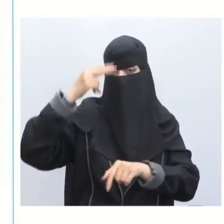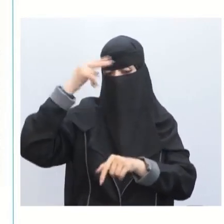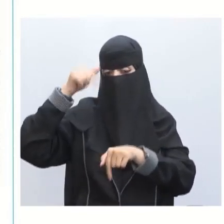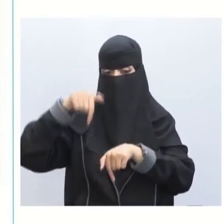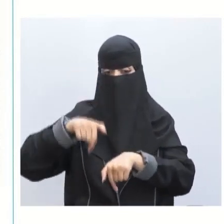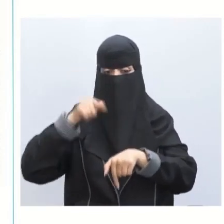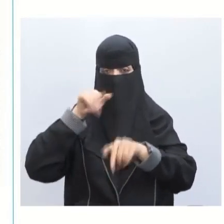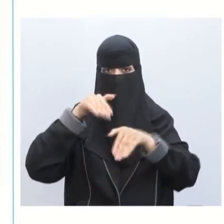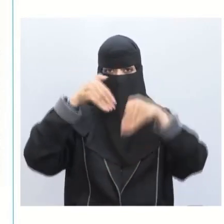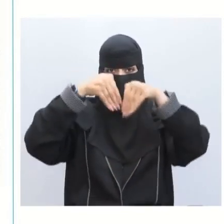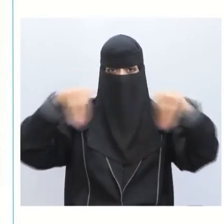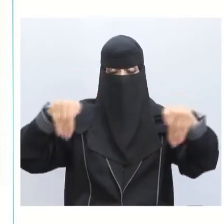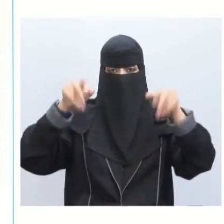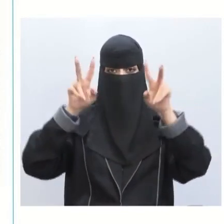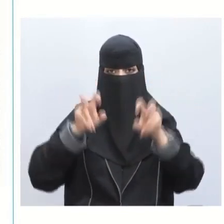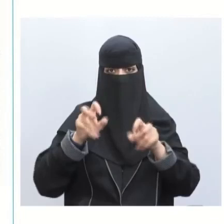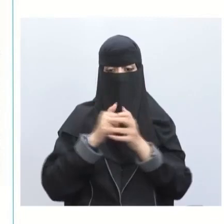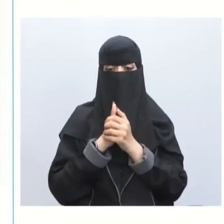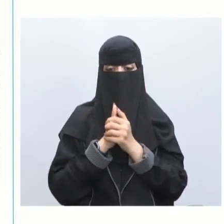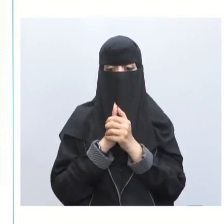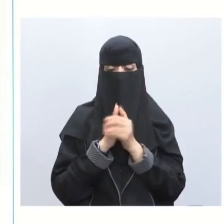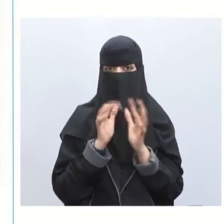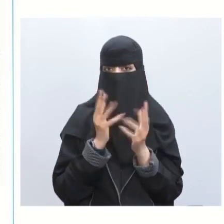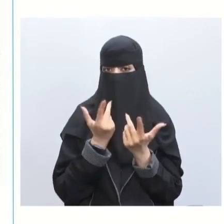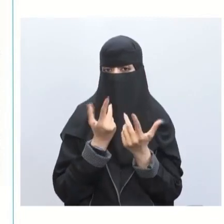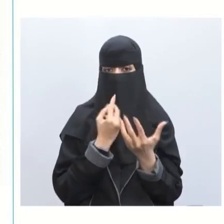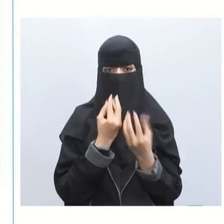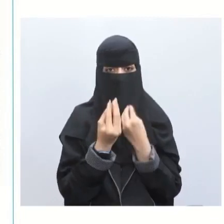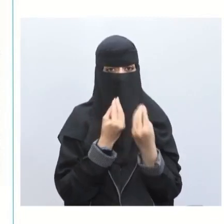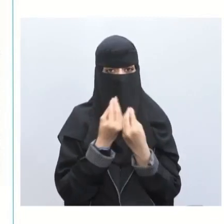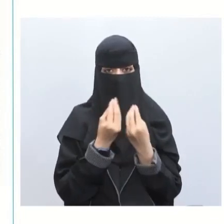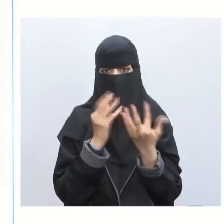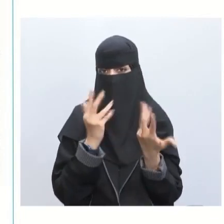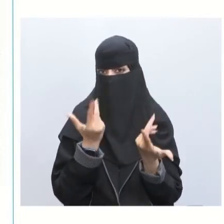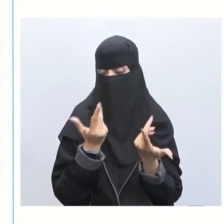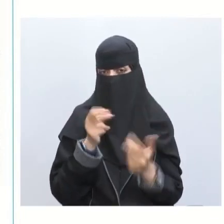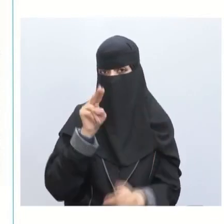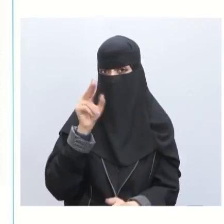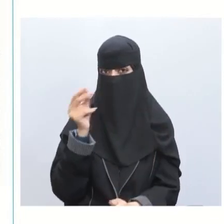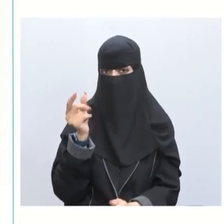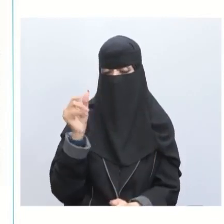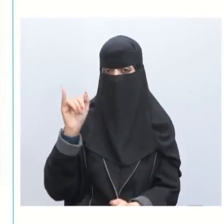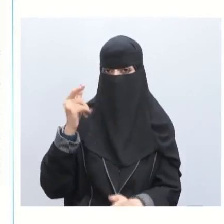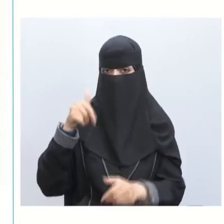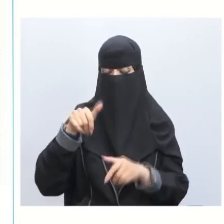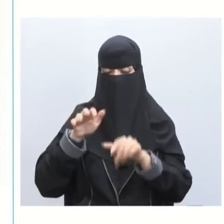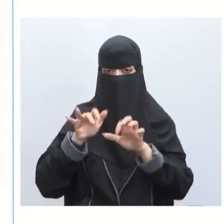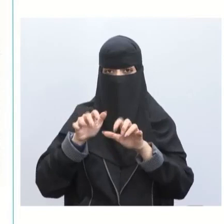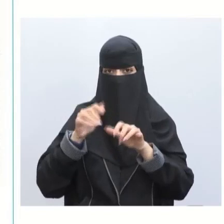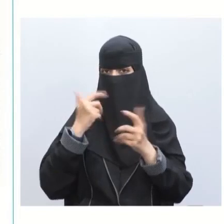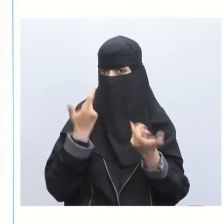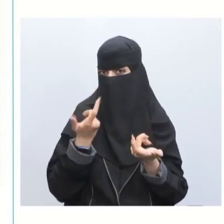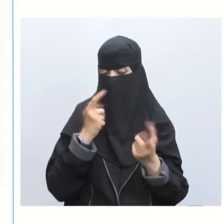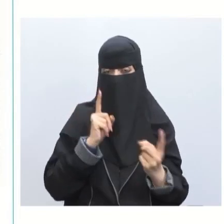السعوديه لمكافحته كيفيه التعامل مع التنمر الالكتروني وجهود المملكه